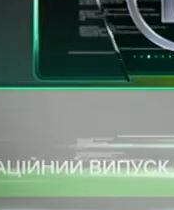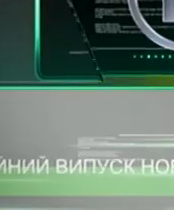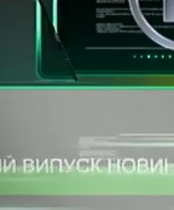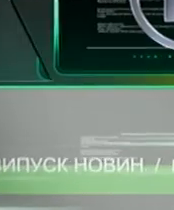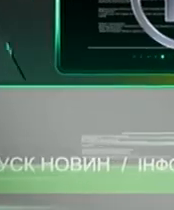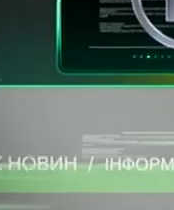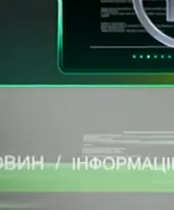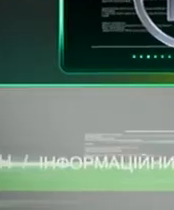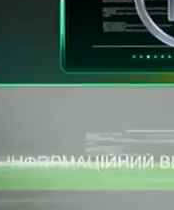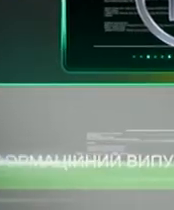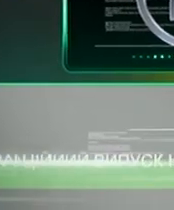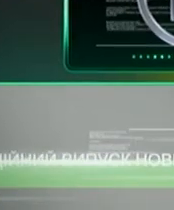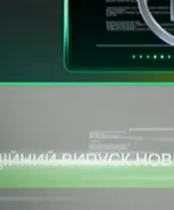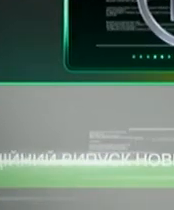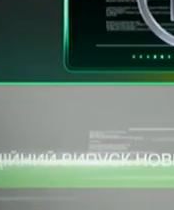Дякую за